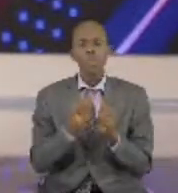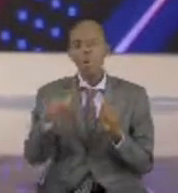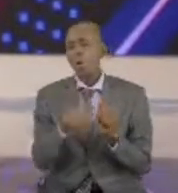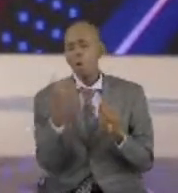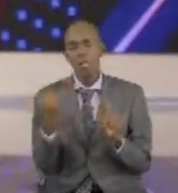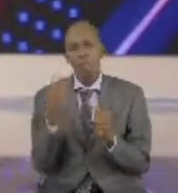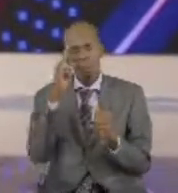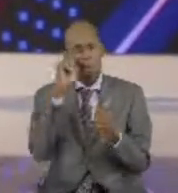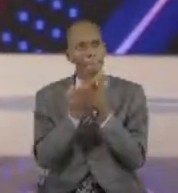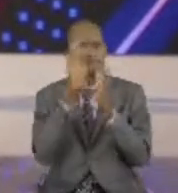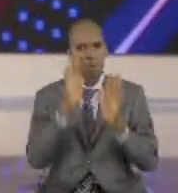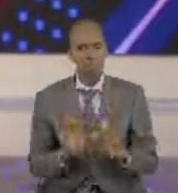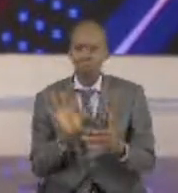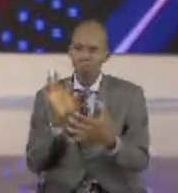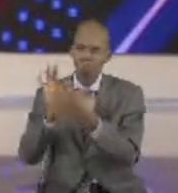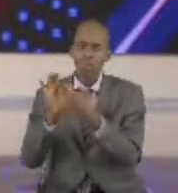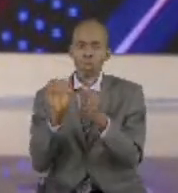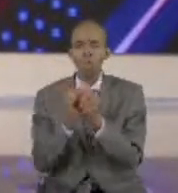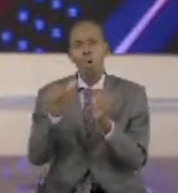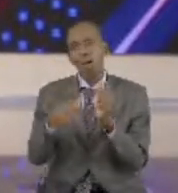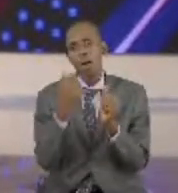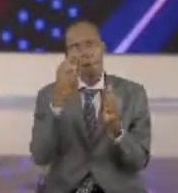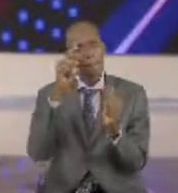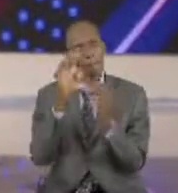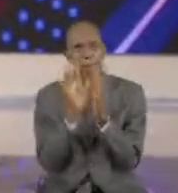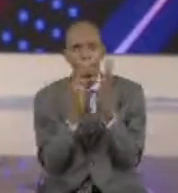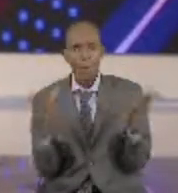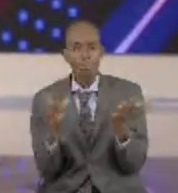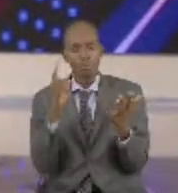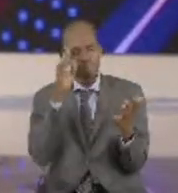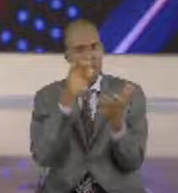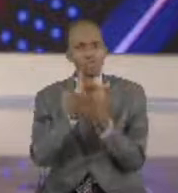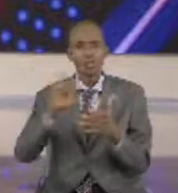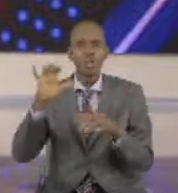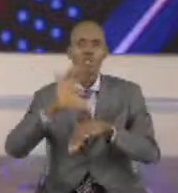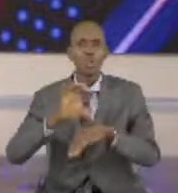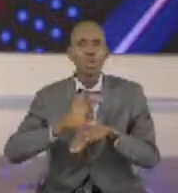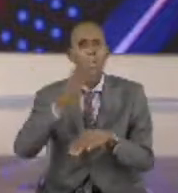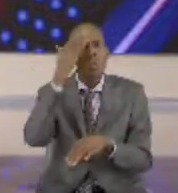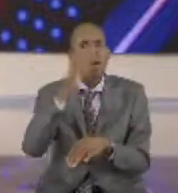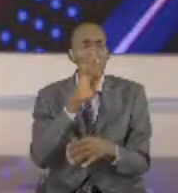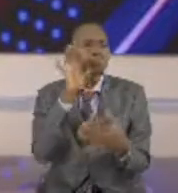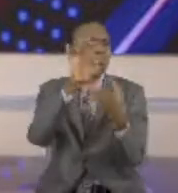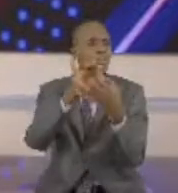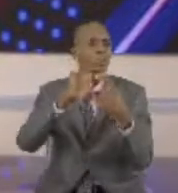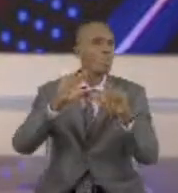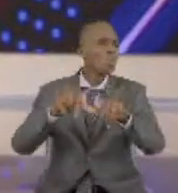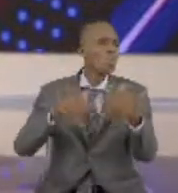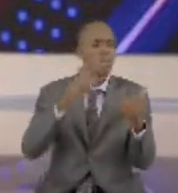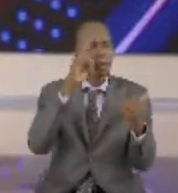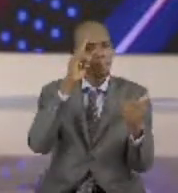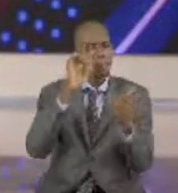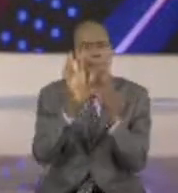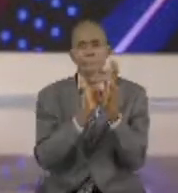qui croient à la parole de Dieu, à la Bible. Une église qui croit à la Bible. Est-ce que vous êtes connecté à une église biblique? Pourquoi